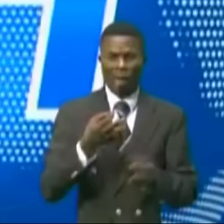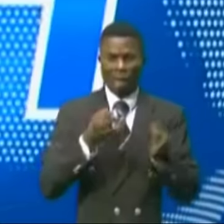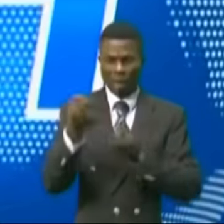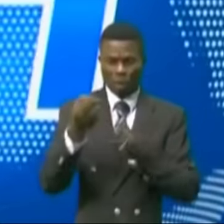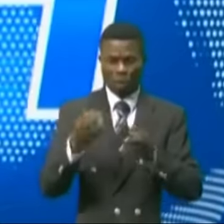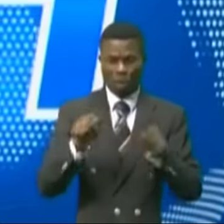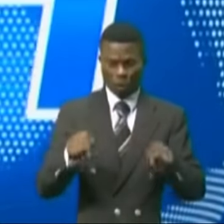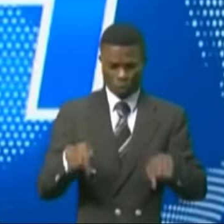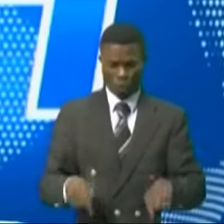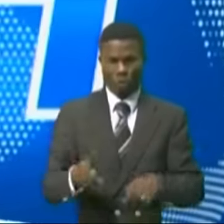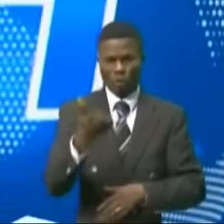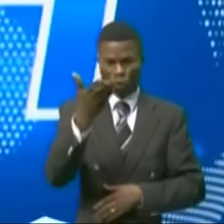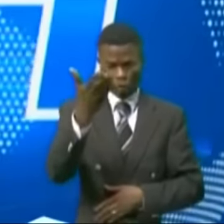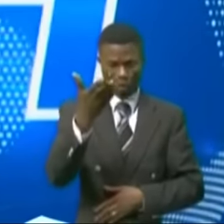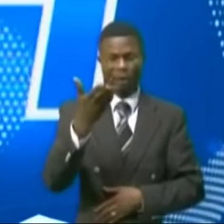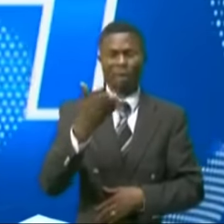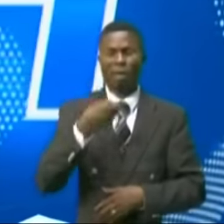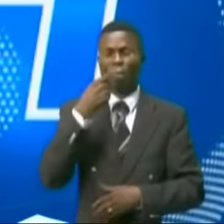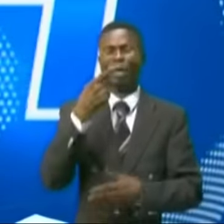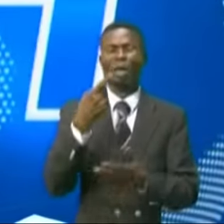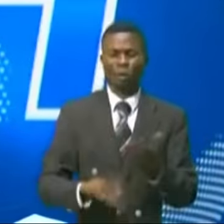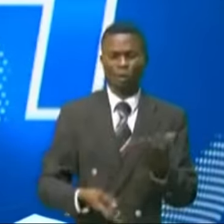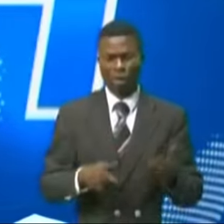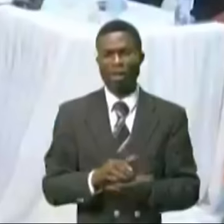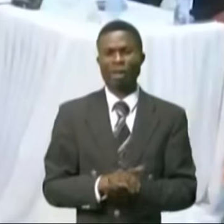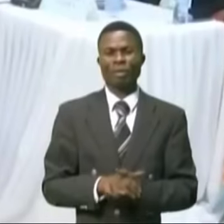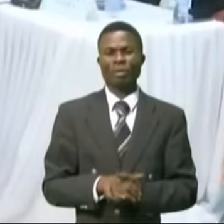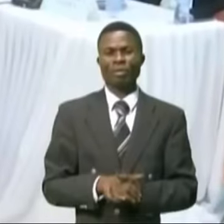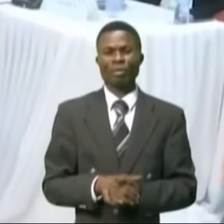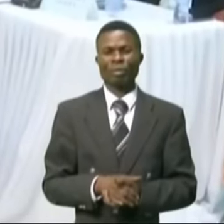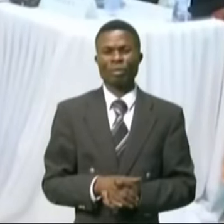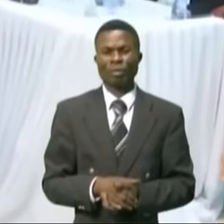précisions à travers ce commentaire de Willy Atunakov.